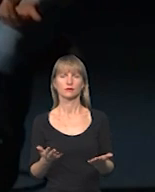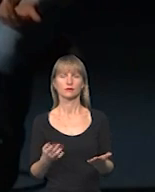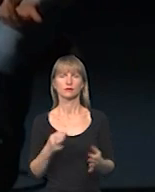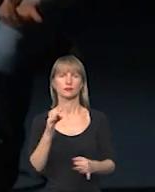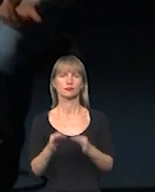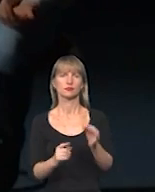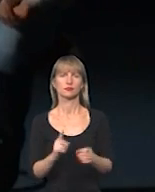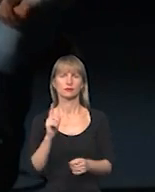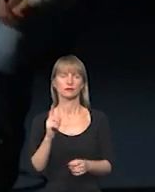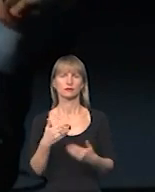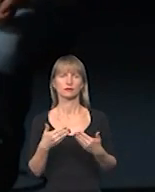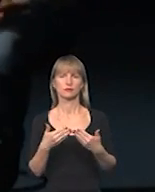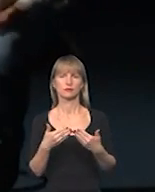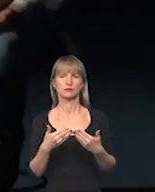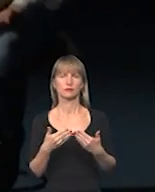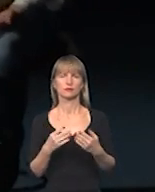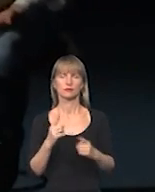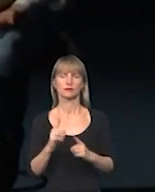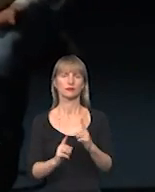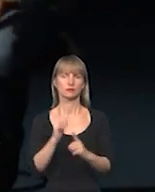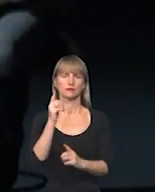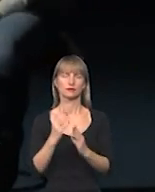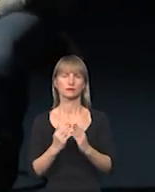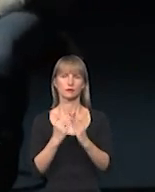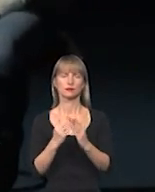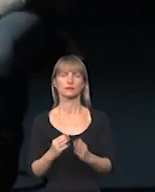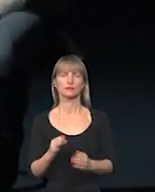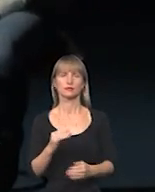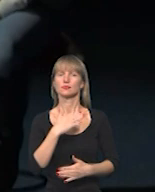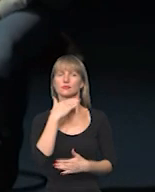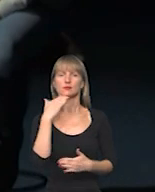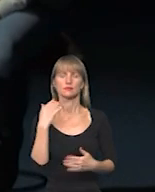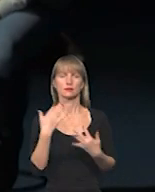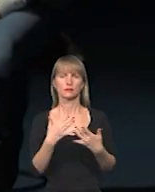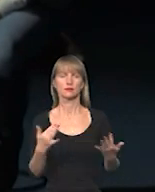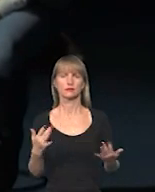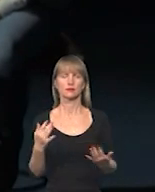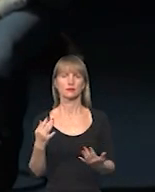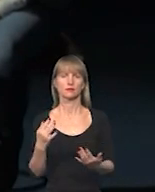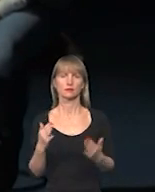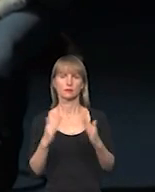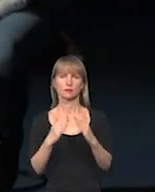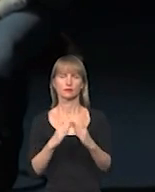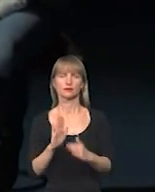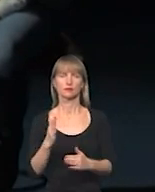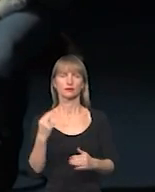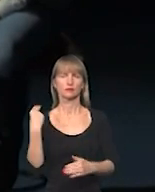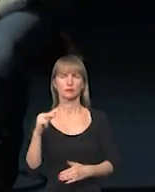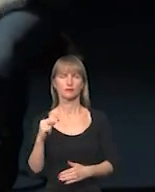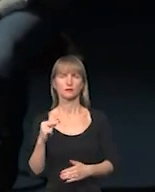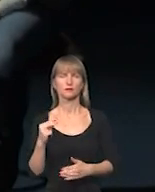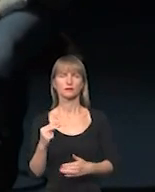космічний корабль. От. Ну, тобто ідей багатько. Будинків в Запоріжжі дійсно також